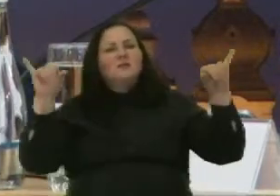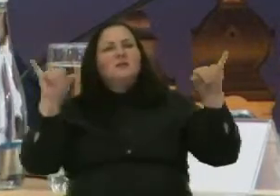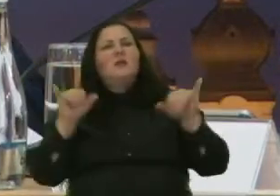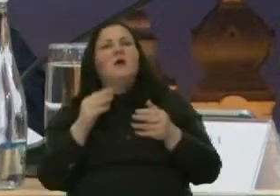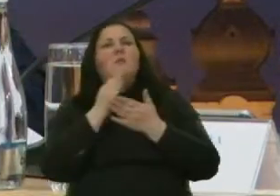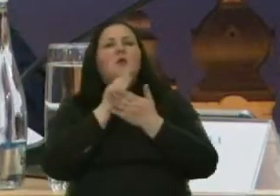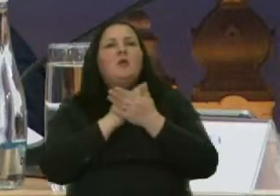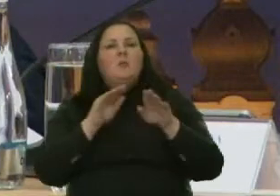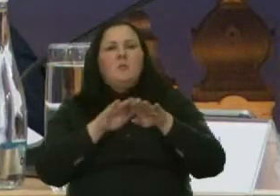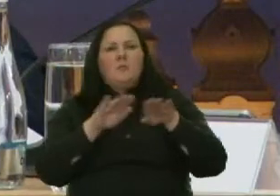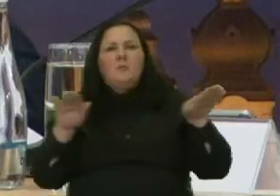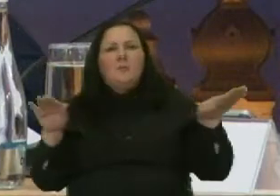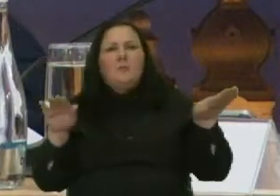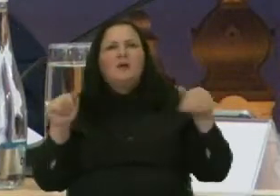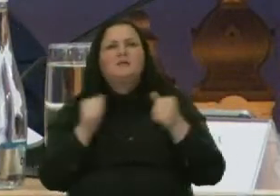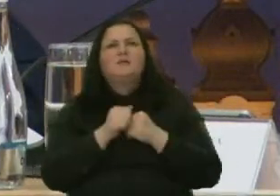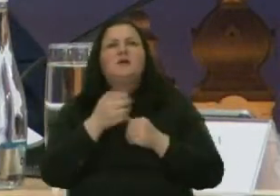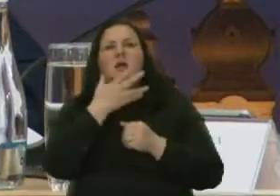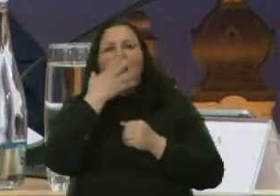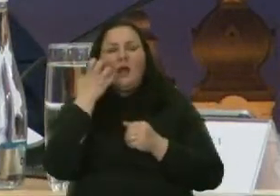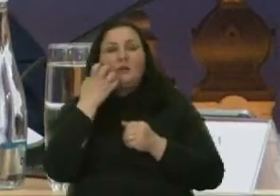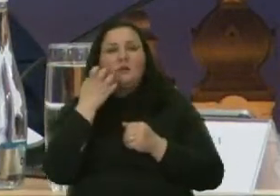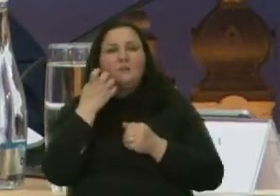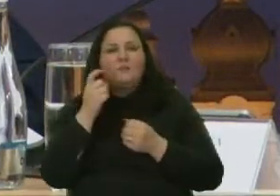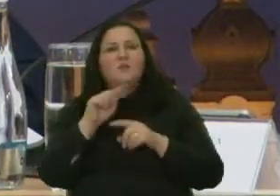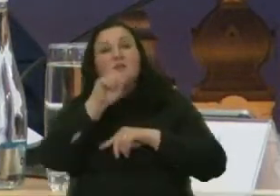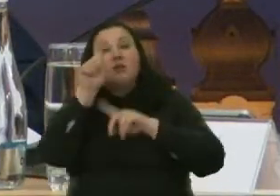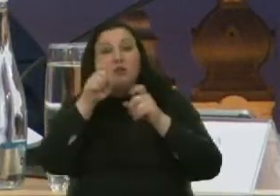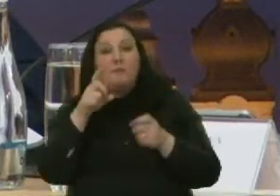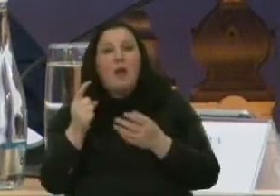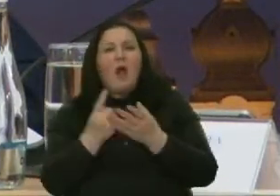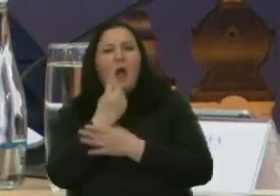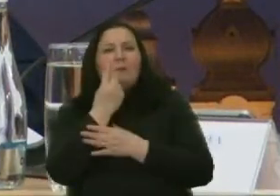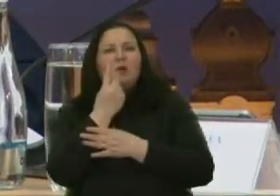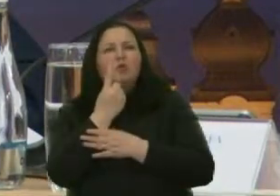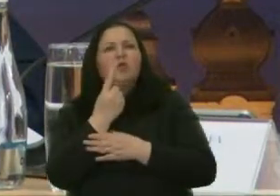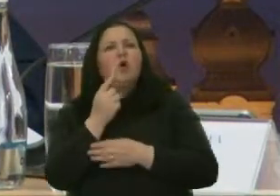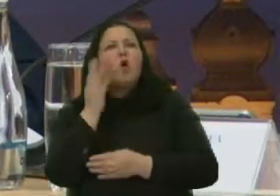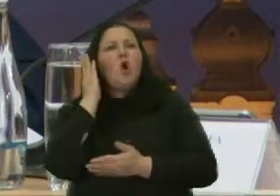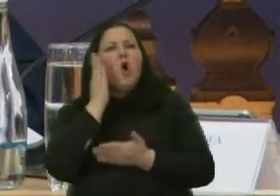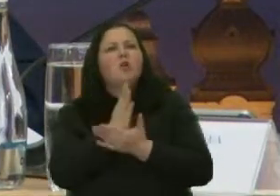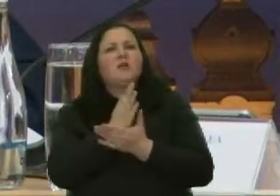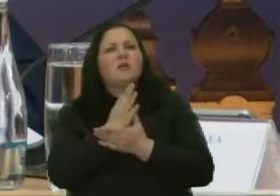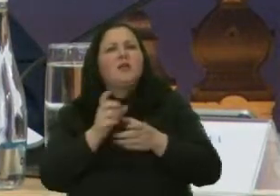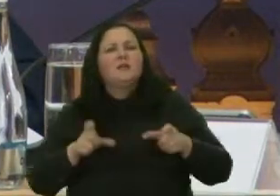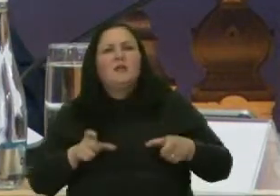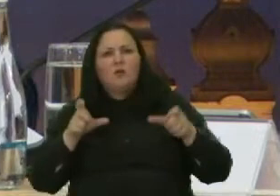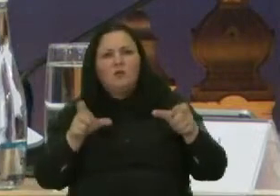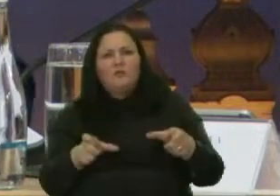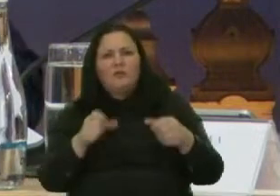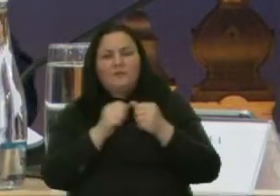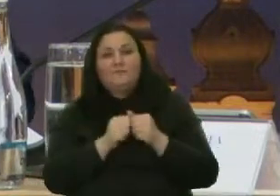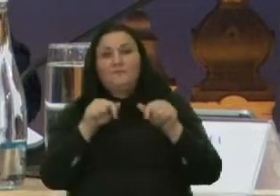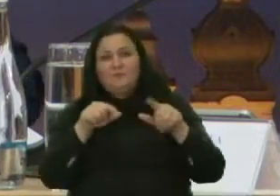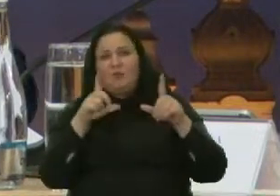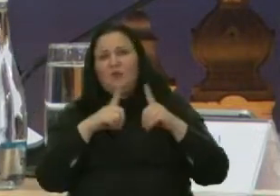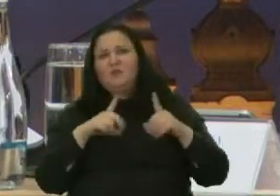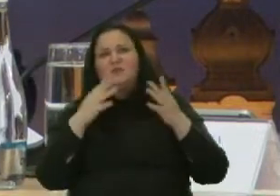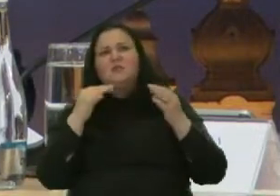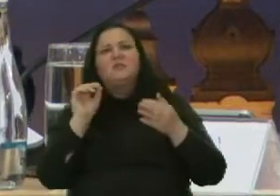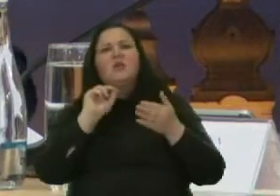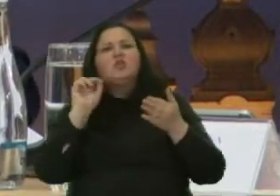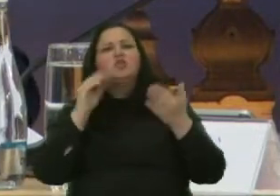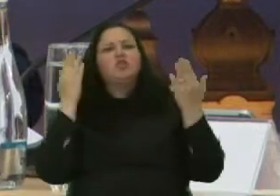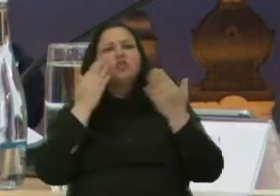caldă a apărut hotărârea de guvern doamna moigrădean cu program cu școlile n a apărut încă acuma așteptăm să vedem câte școli